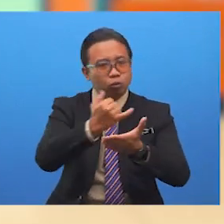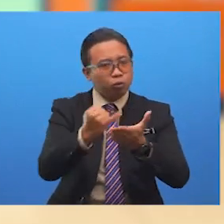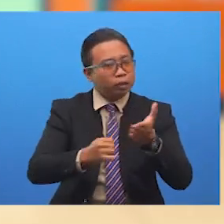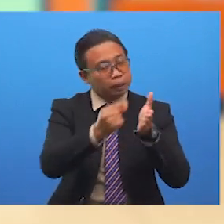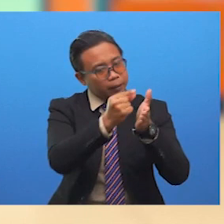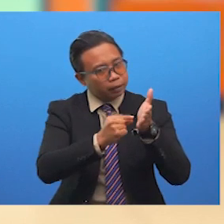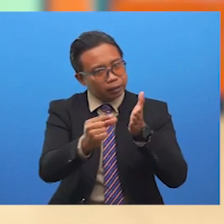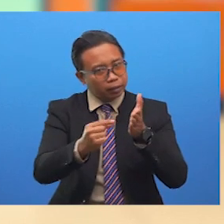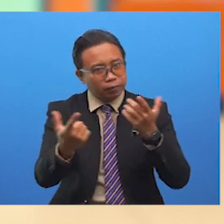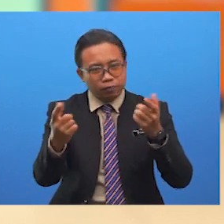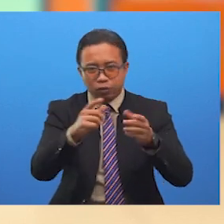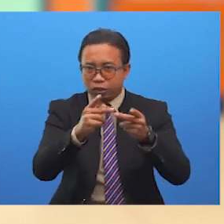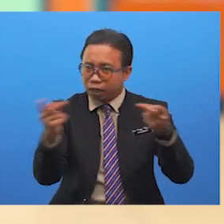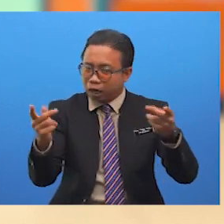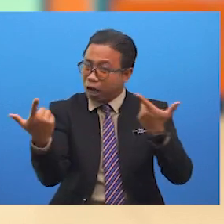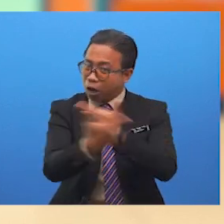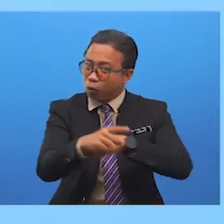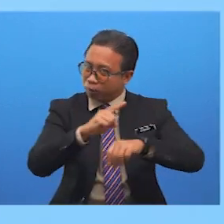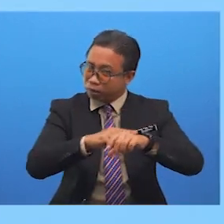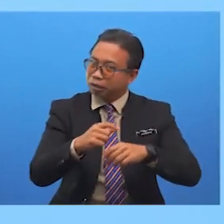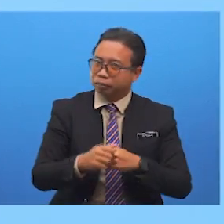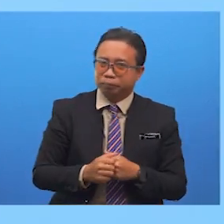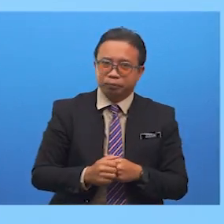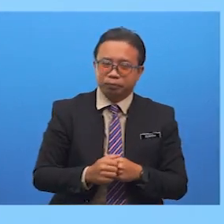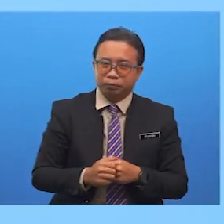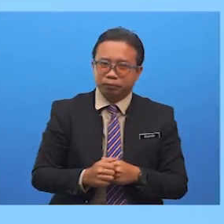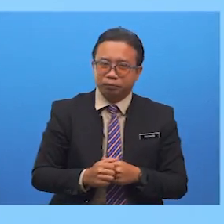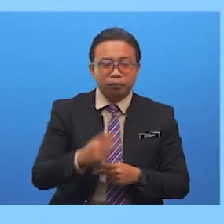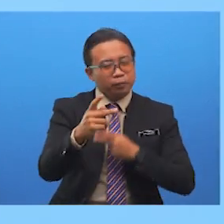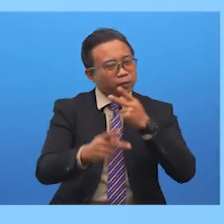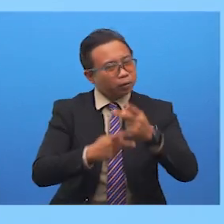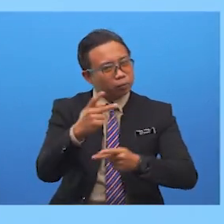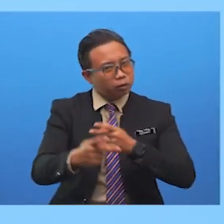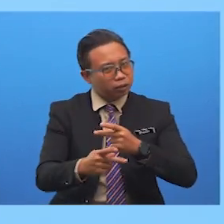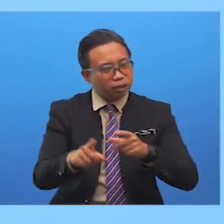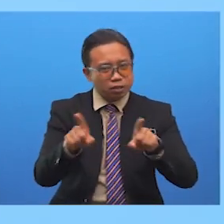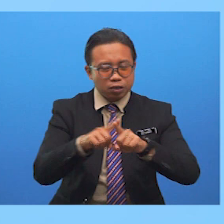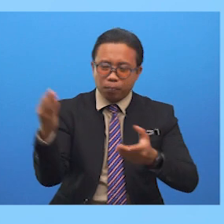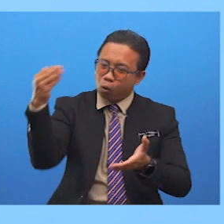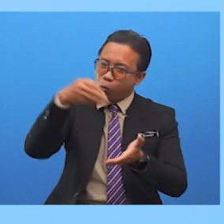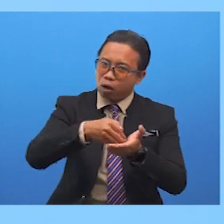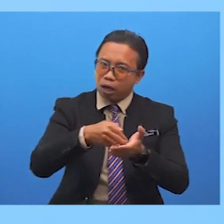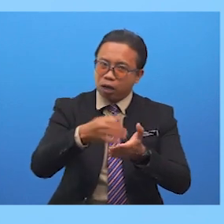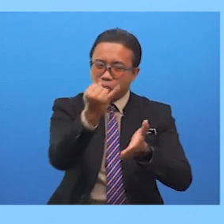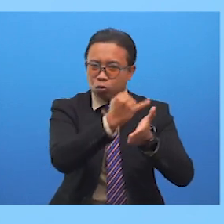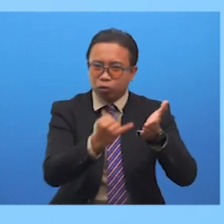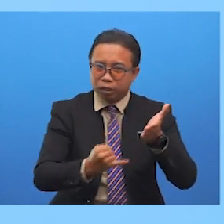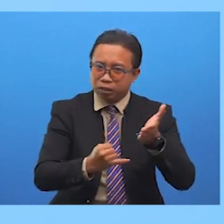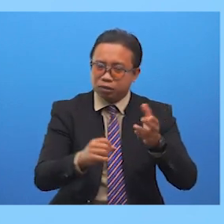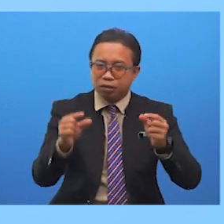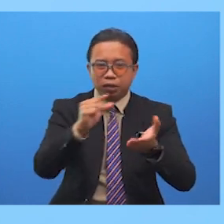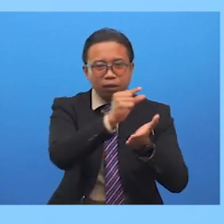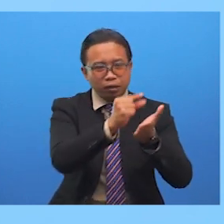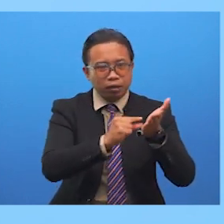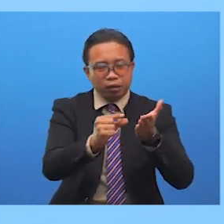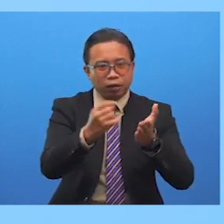melukis grafik bagi jarak melawan masa bukan jadi proses yang sama akan diulang vagim melukis